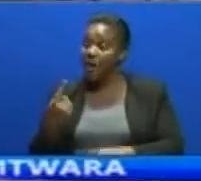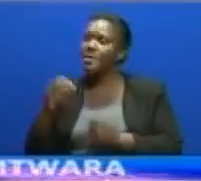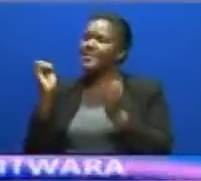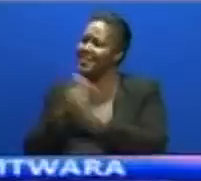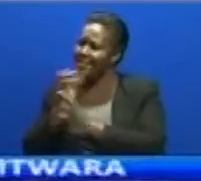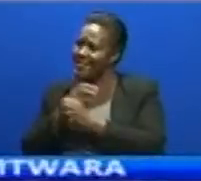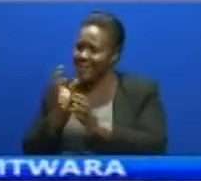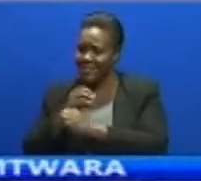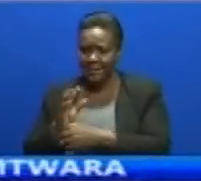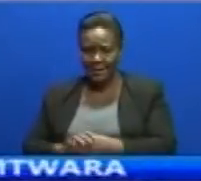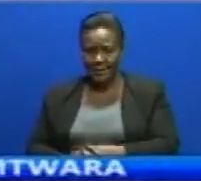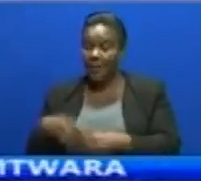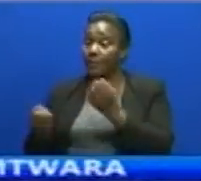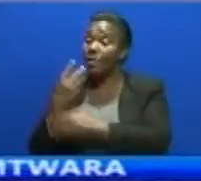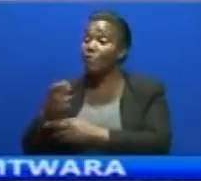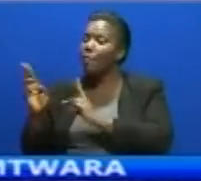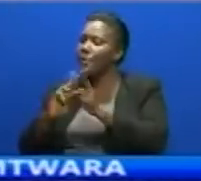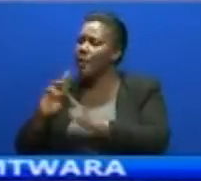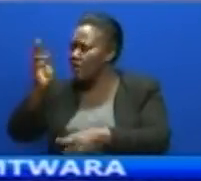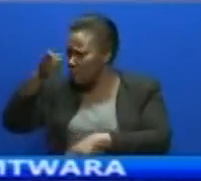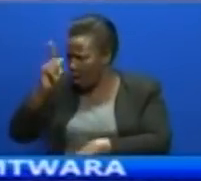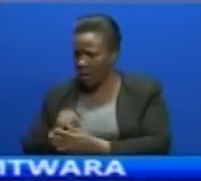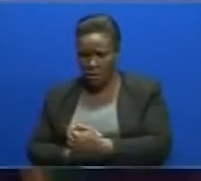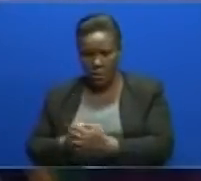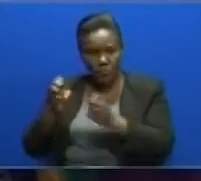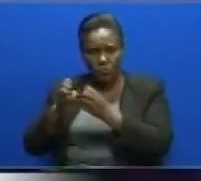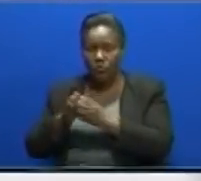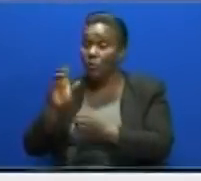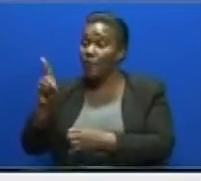Masasi. Ni hoja kubwa kwenye halmashauri yetu.